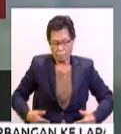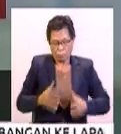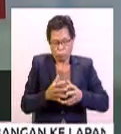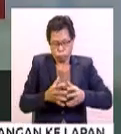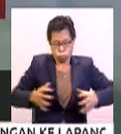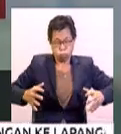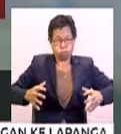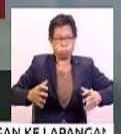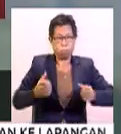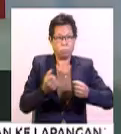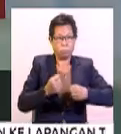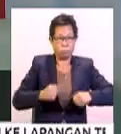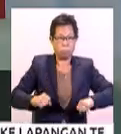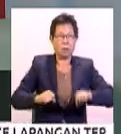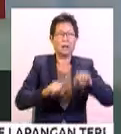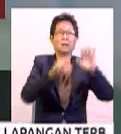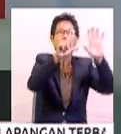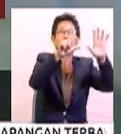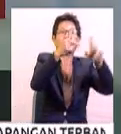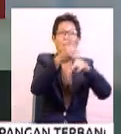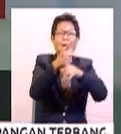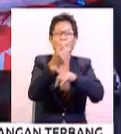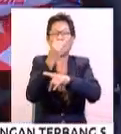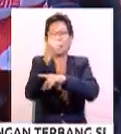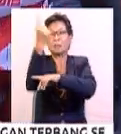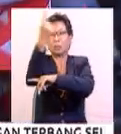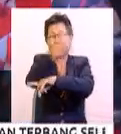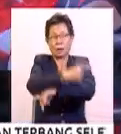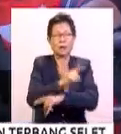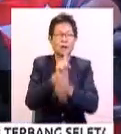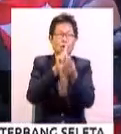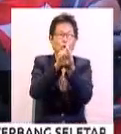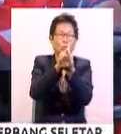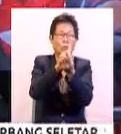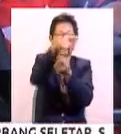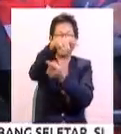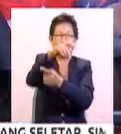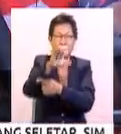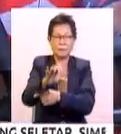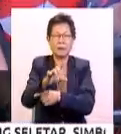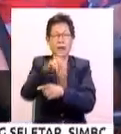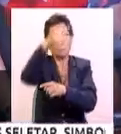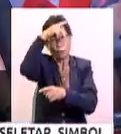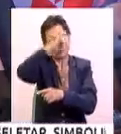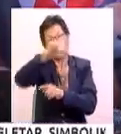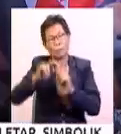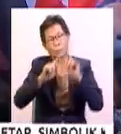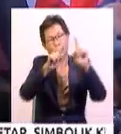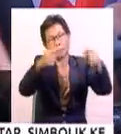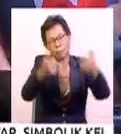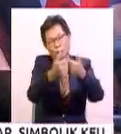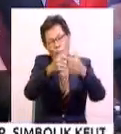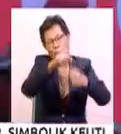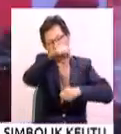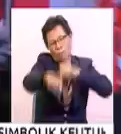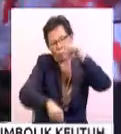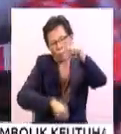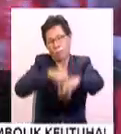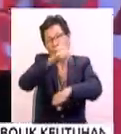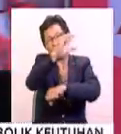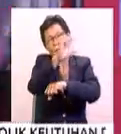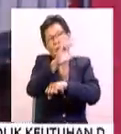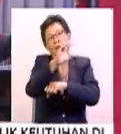Saya kena makan about 6 to 7 meal a day. Beliau ditemui pada sidang media di Putrajaya ketika menghadiri kejohanan berbasikal